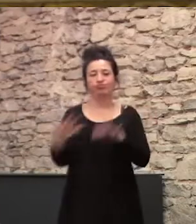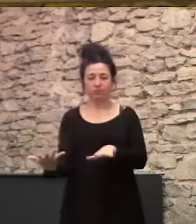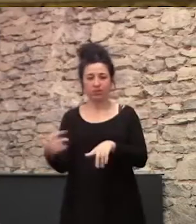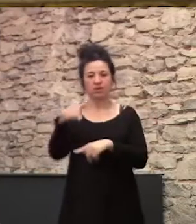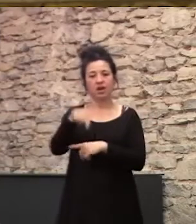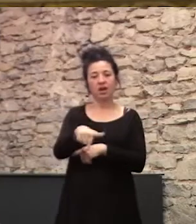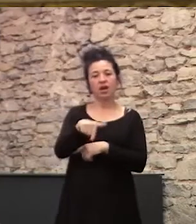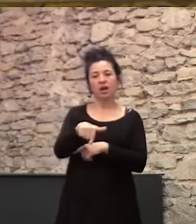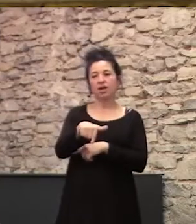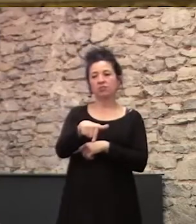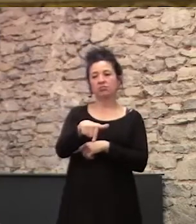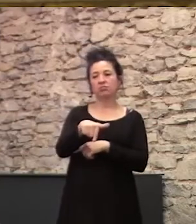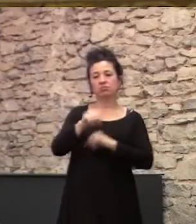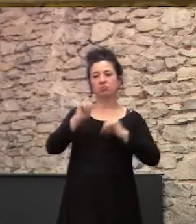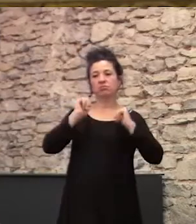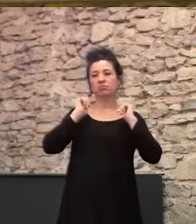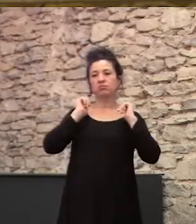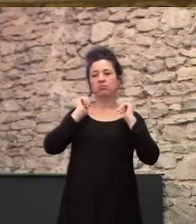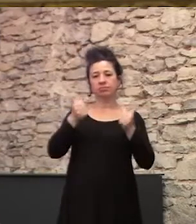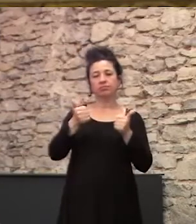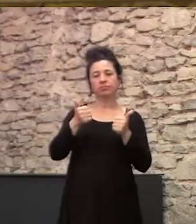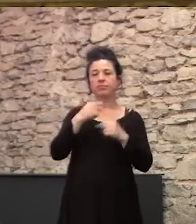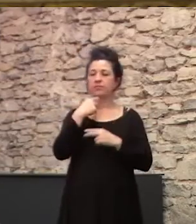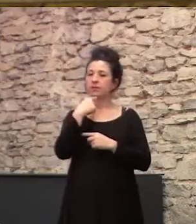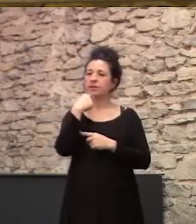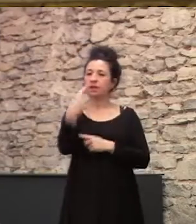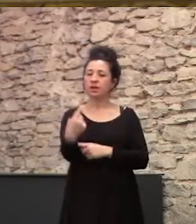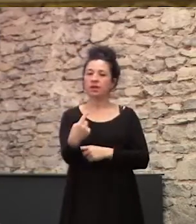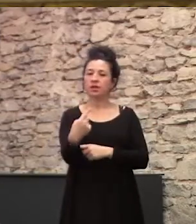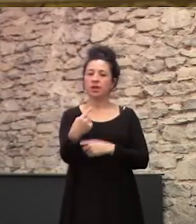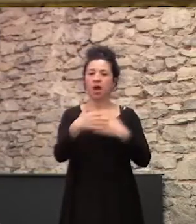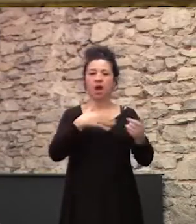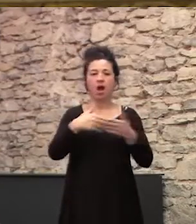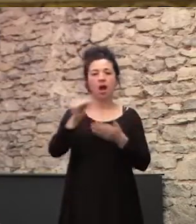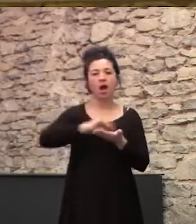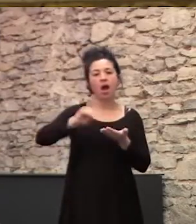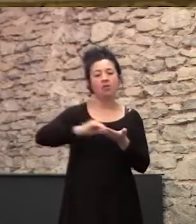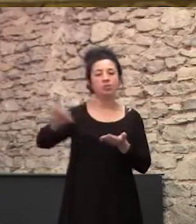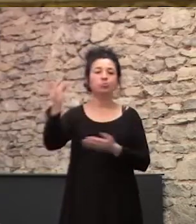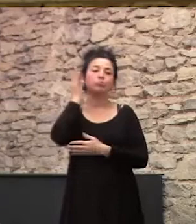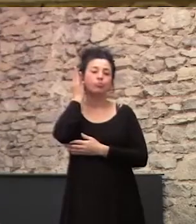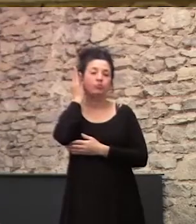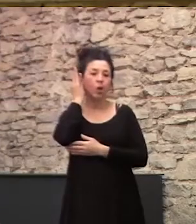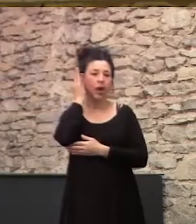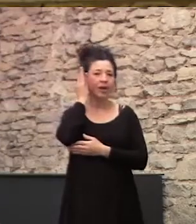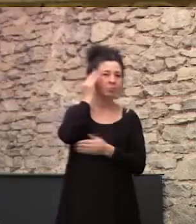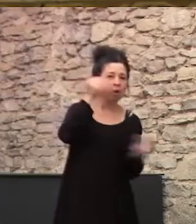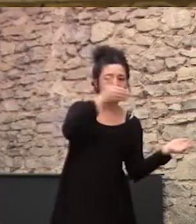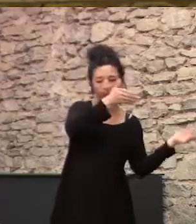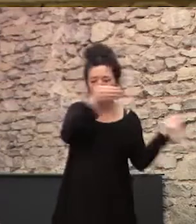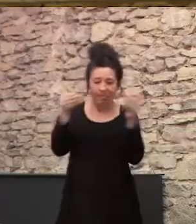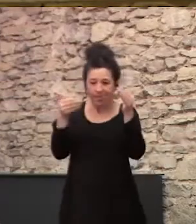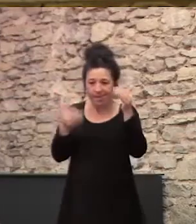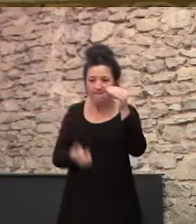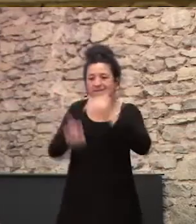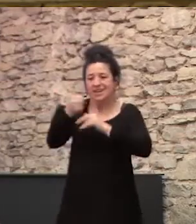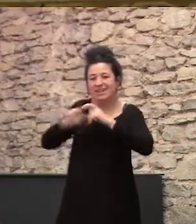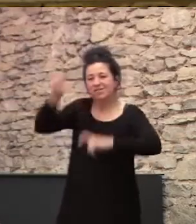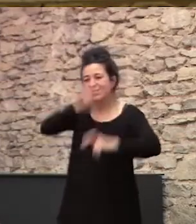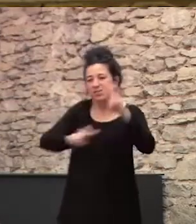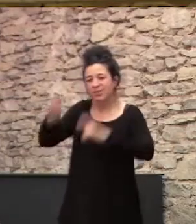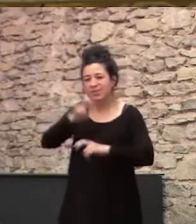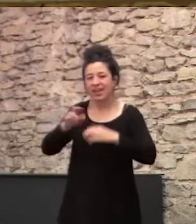genuen olako, bueno, edo aipatu genuen edo, ba, emakume autoreak gehiago bilatzeko edo propio